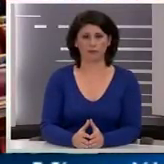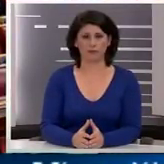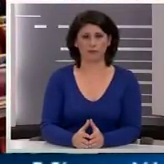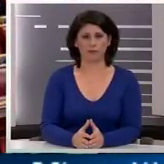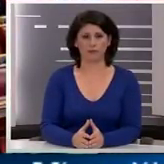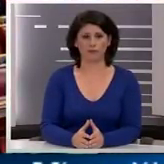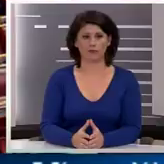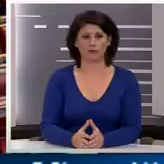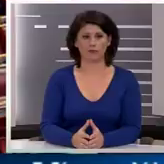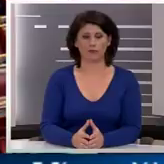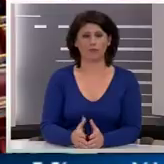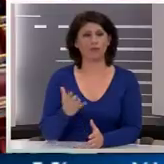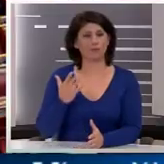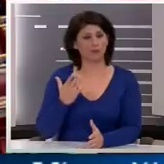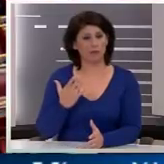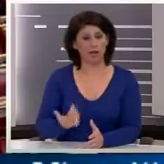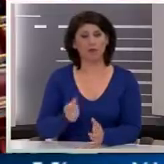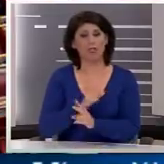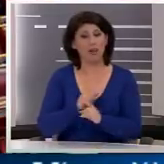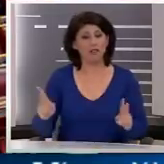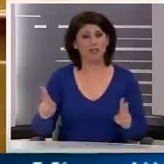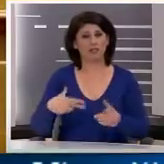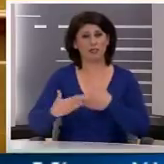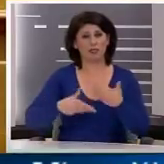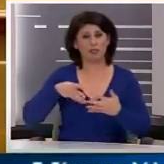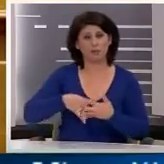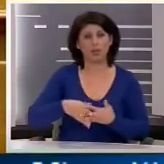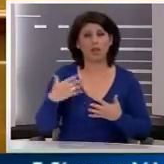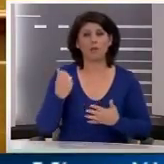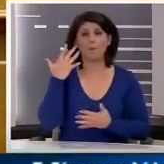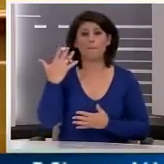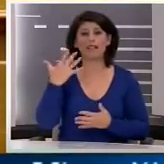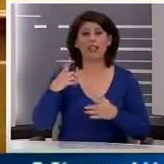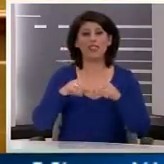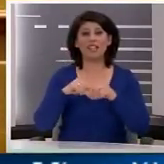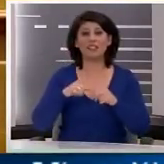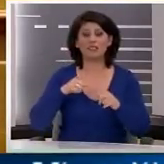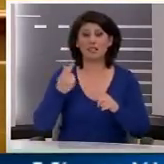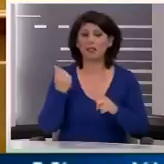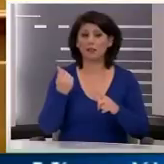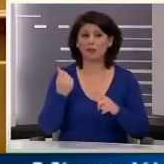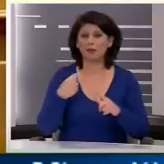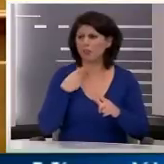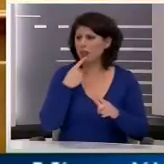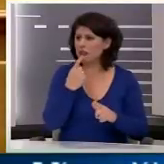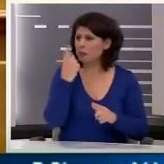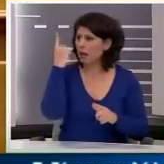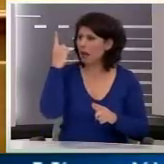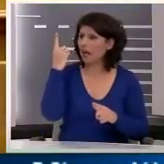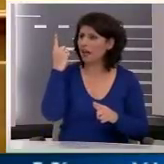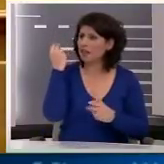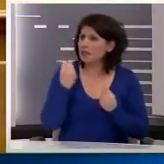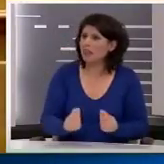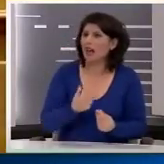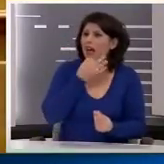Έχουμε λοιπόν διαφανέστατη διαδικασία τιμολόγησης. Έχουμε βγάλει 5 δελτία τιμών και δεν έχει πει κανείς κουβέντα.